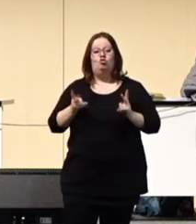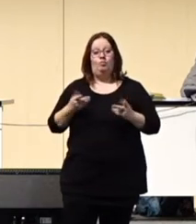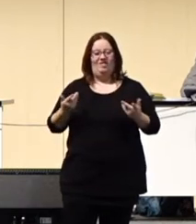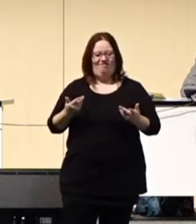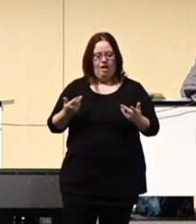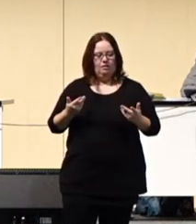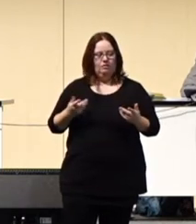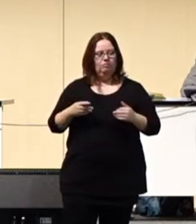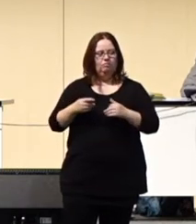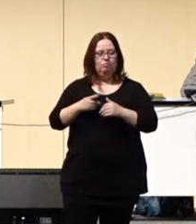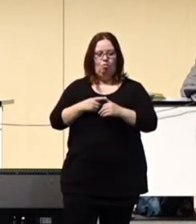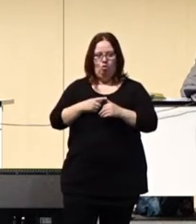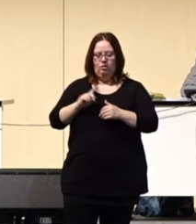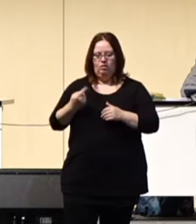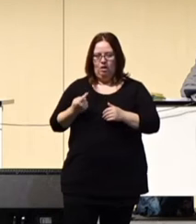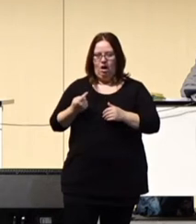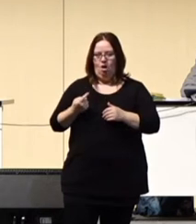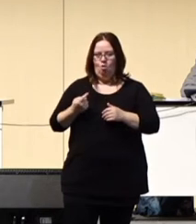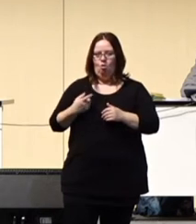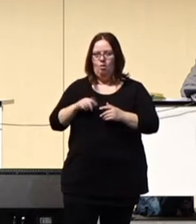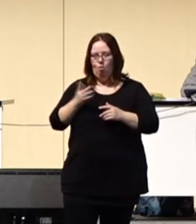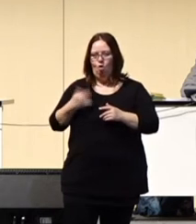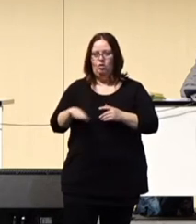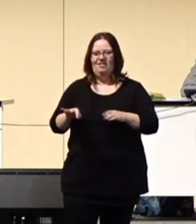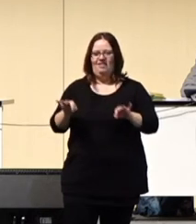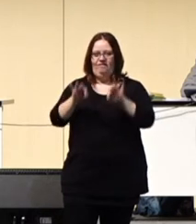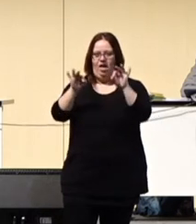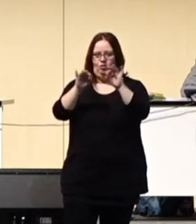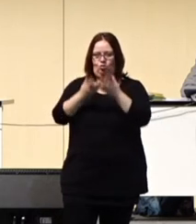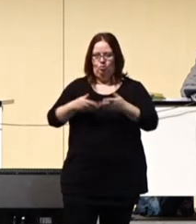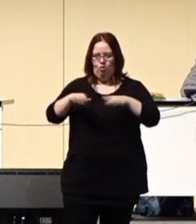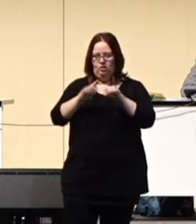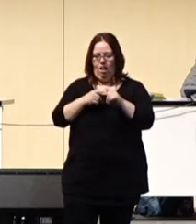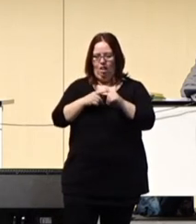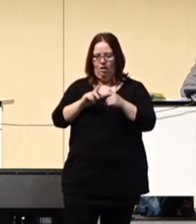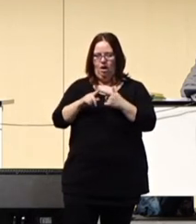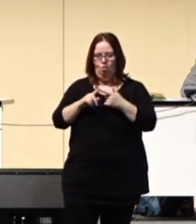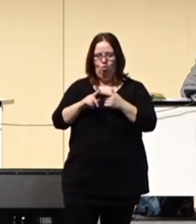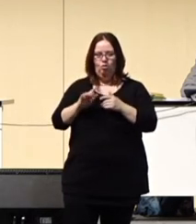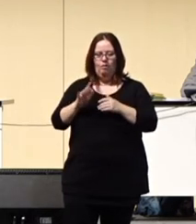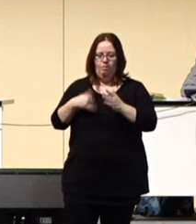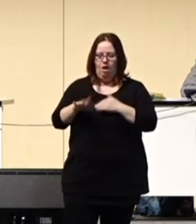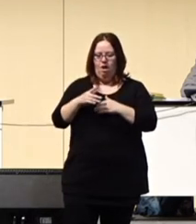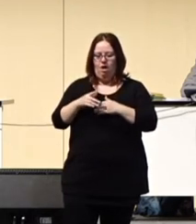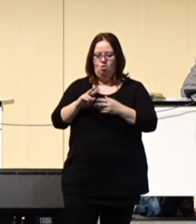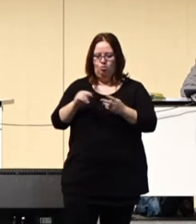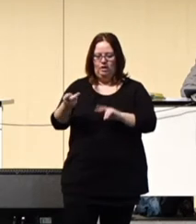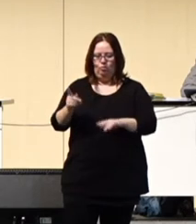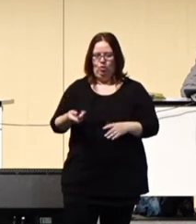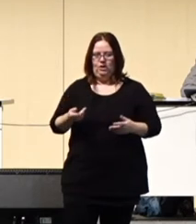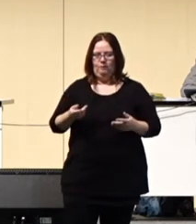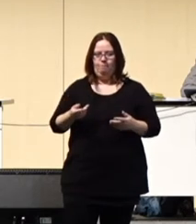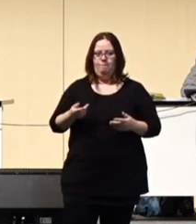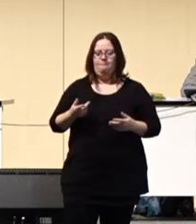hier erstens deutliches Optimierungspotenzial besteht, dieses konsequenter auch umzusetzen.